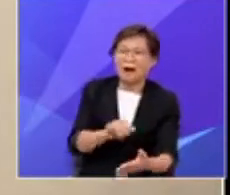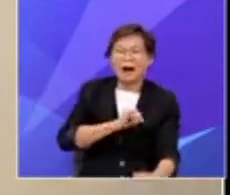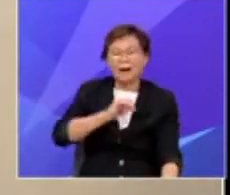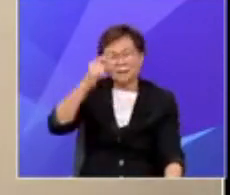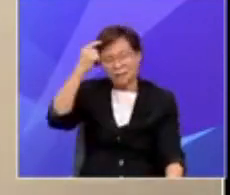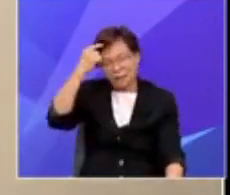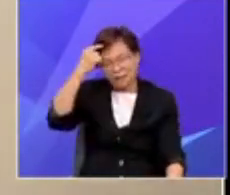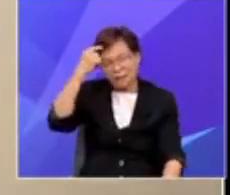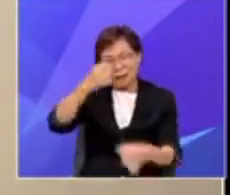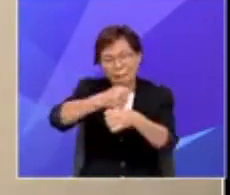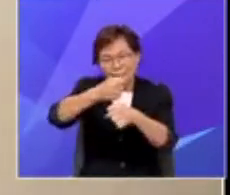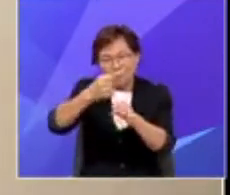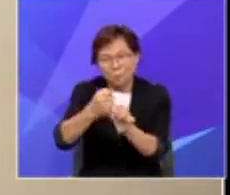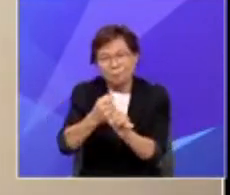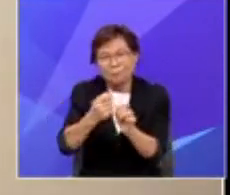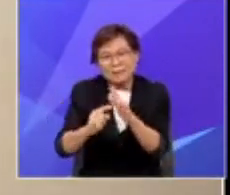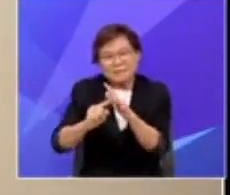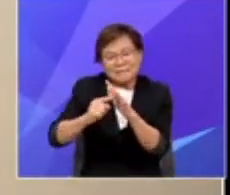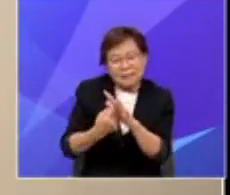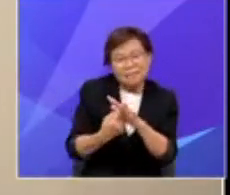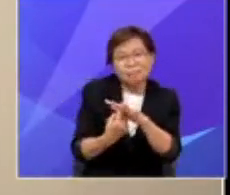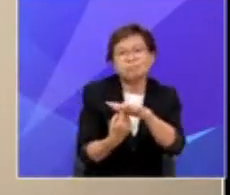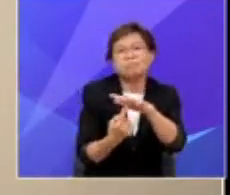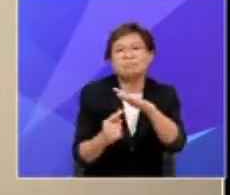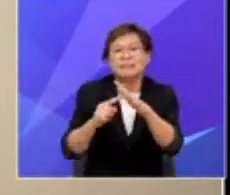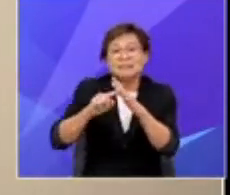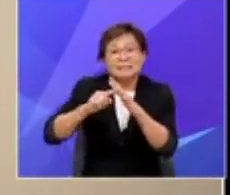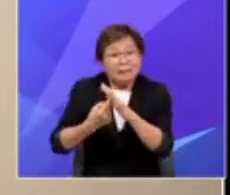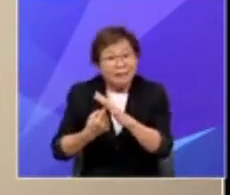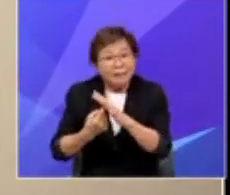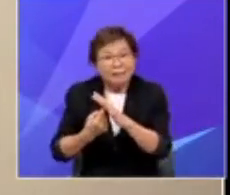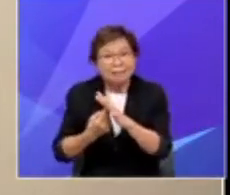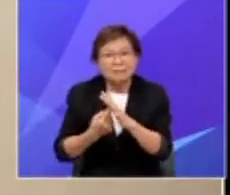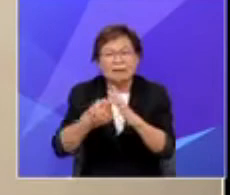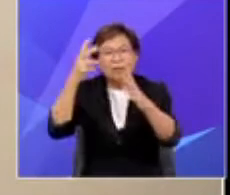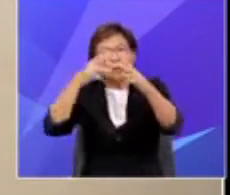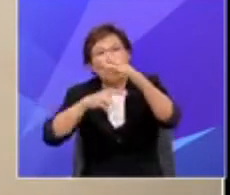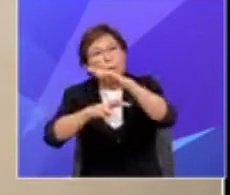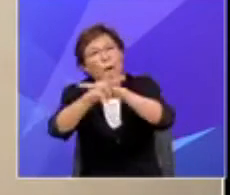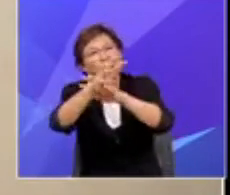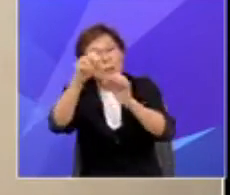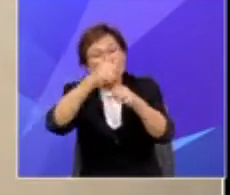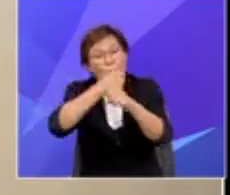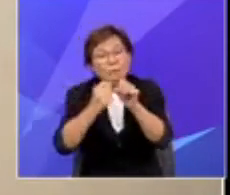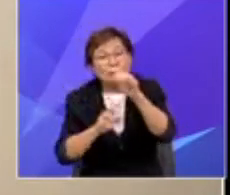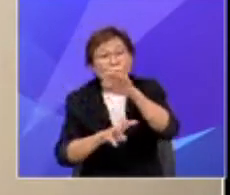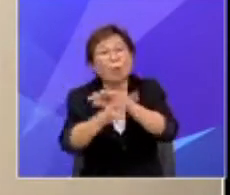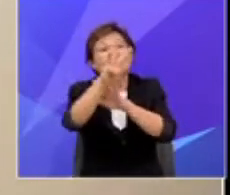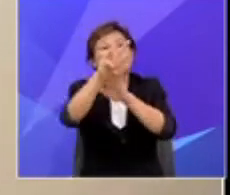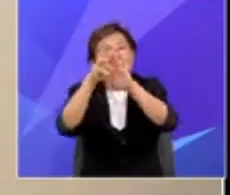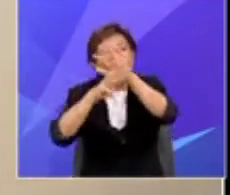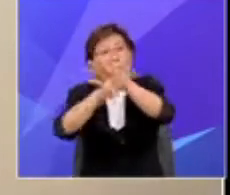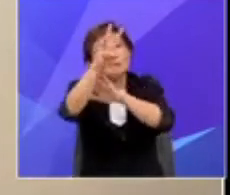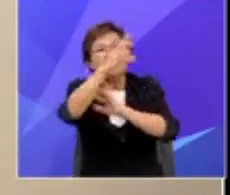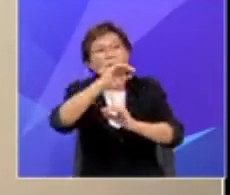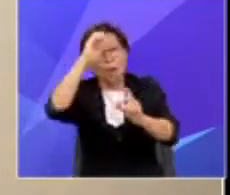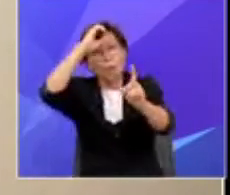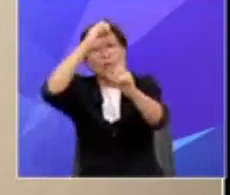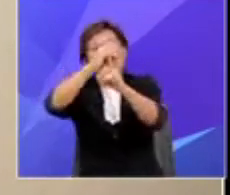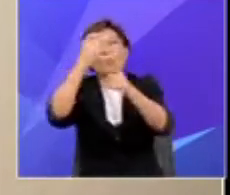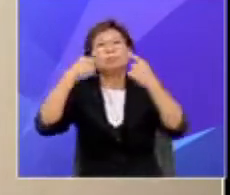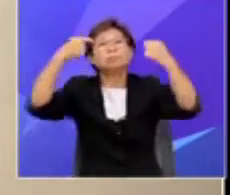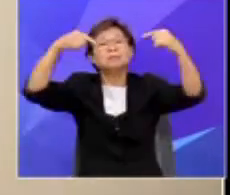anything.id www.tcash.com itu memberikan satu wawasan ataupun objectives kita untuk